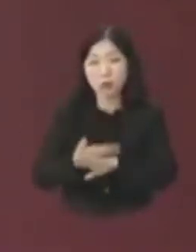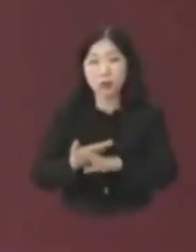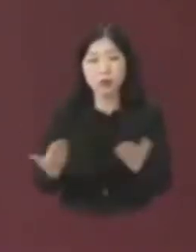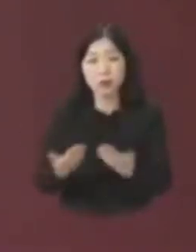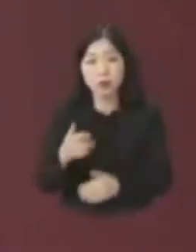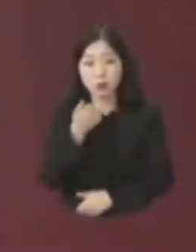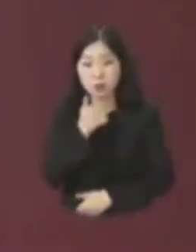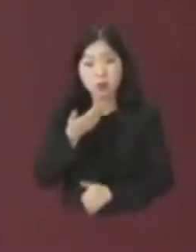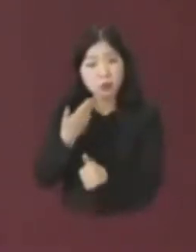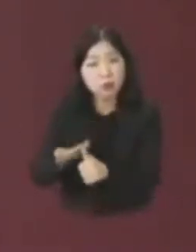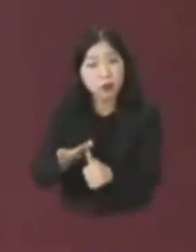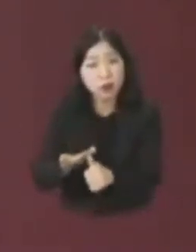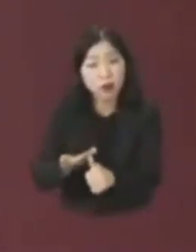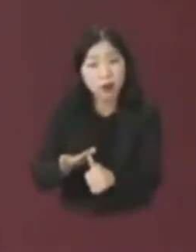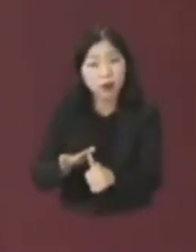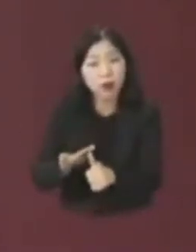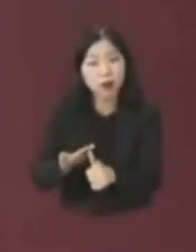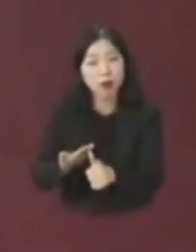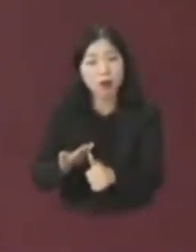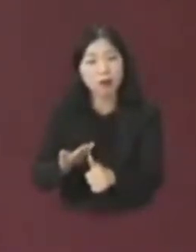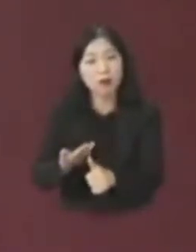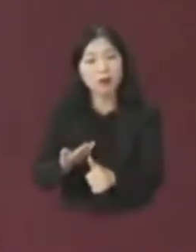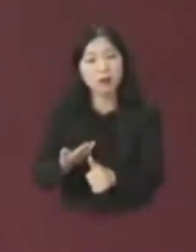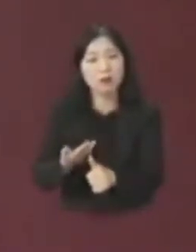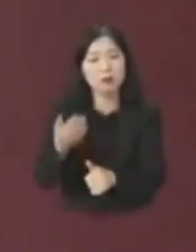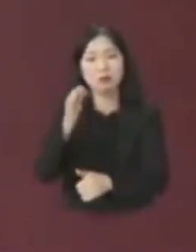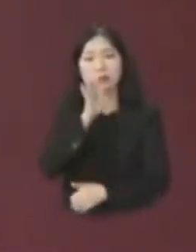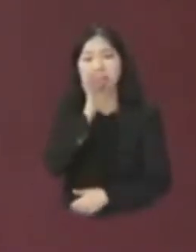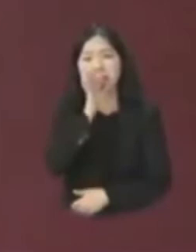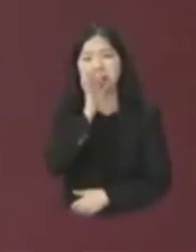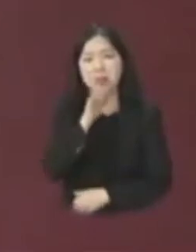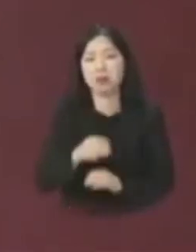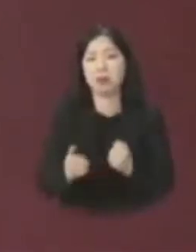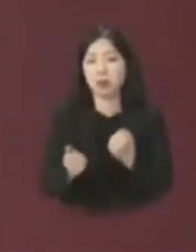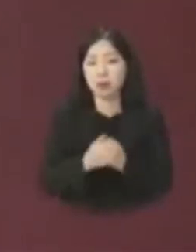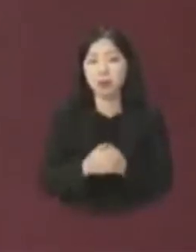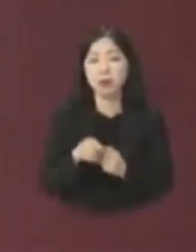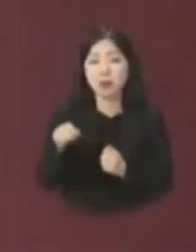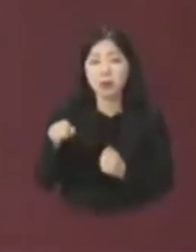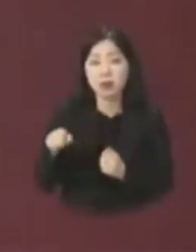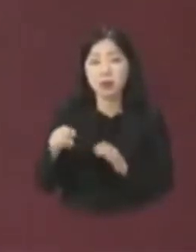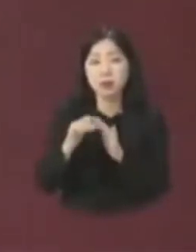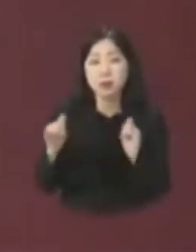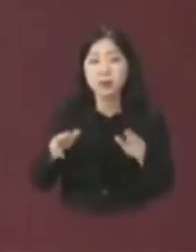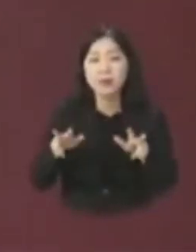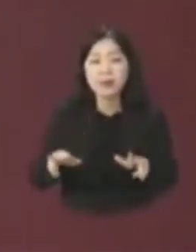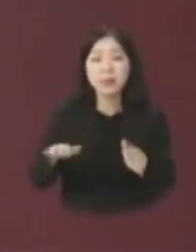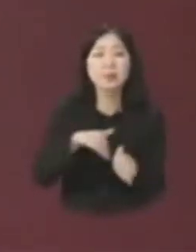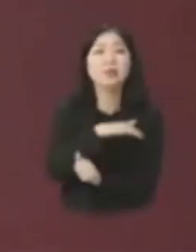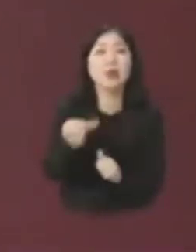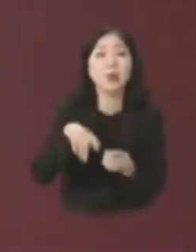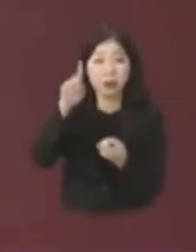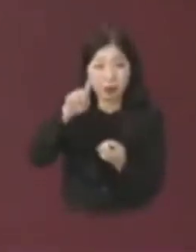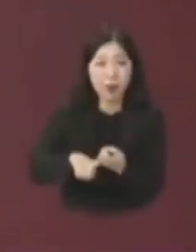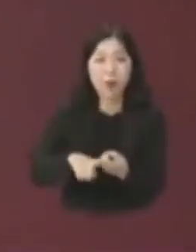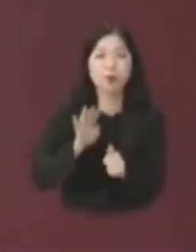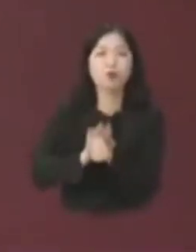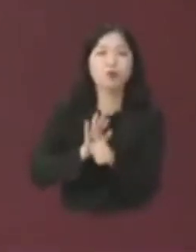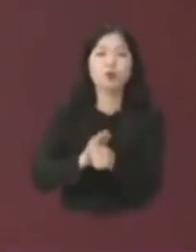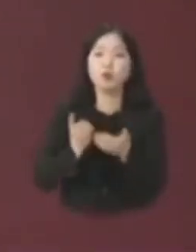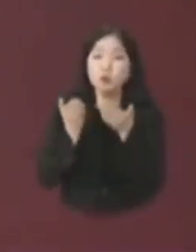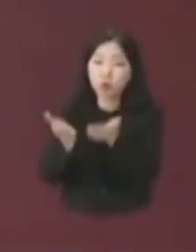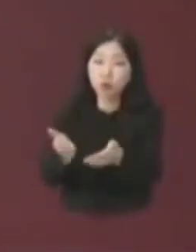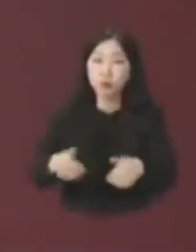직종을 알선한다는 게 현실적으로 불가능합니다. 그러면은 이분들이 지금 현재 있는 상태에서 그럼 어떤 도움을